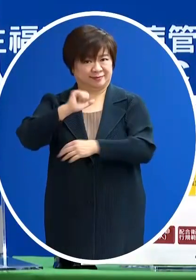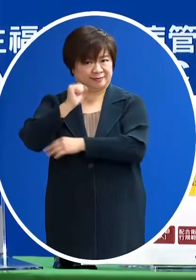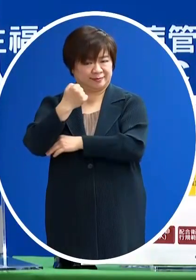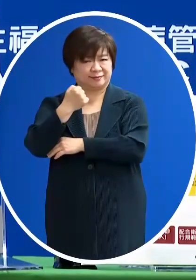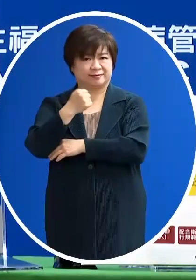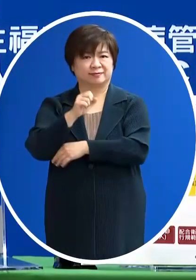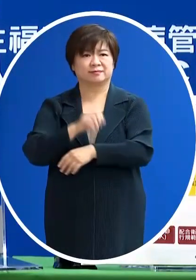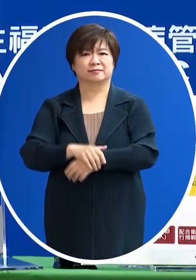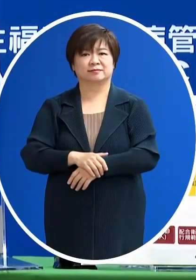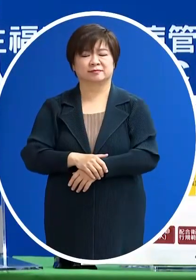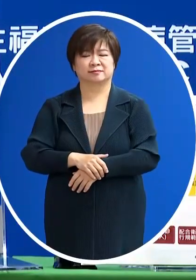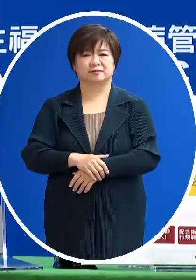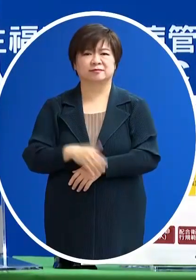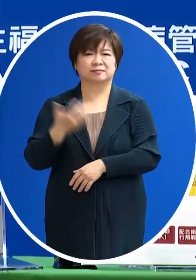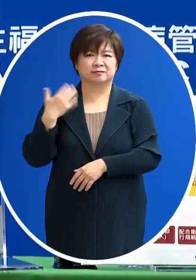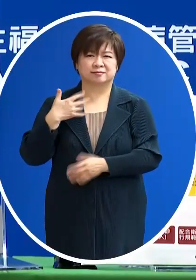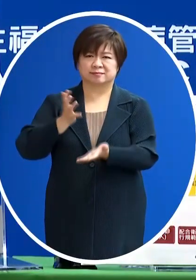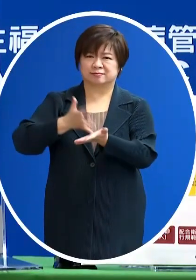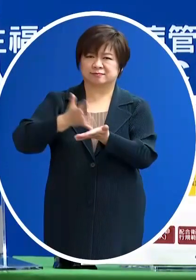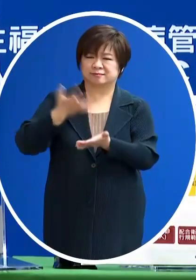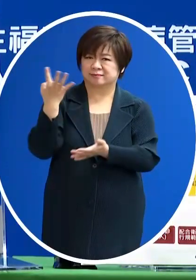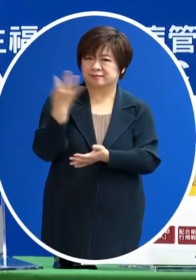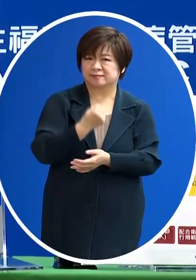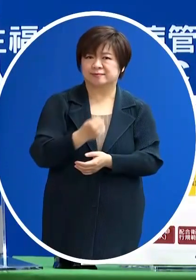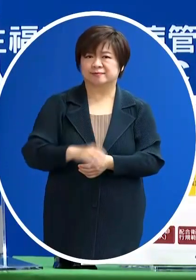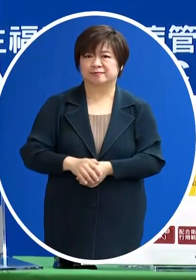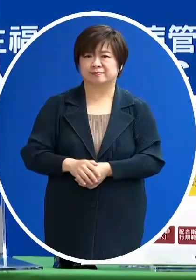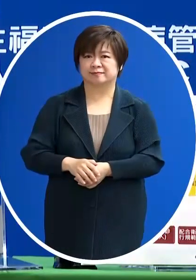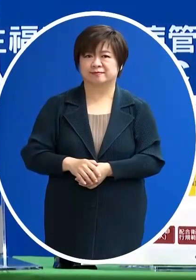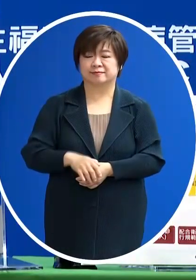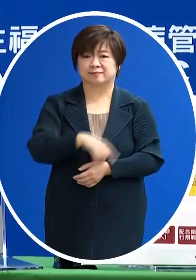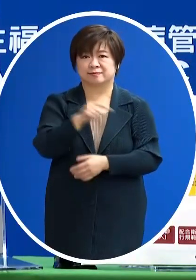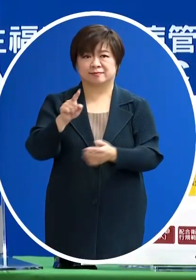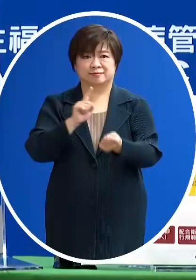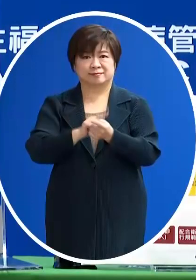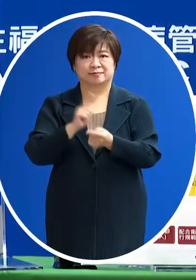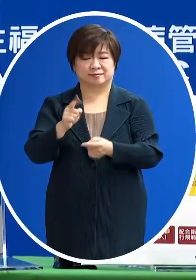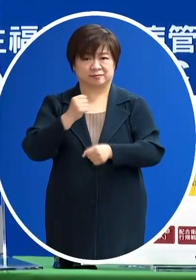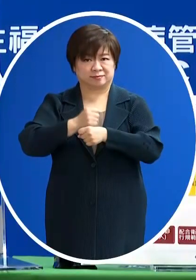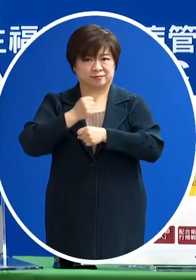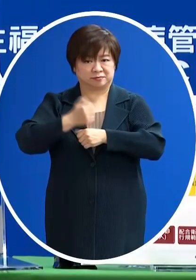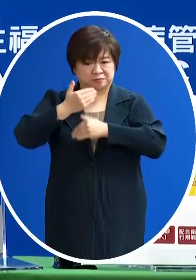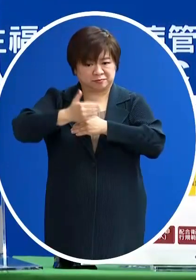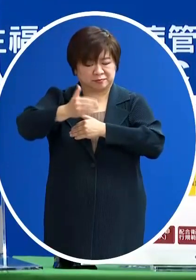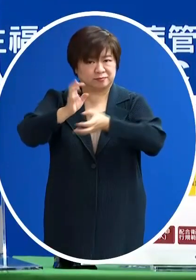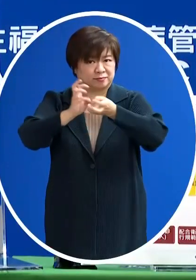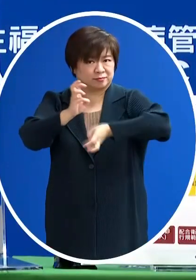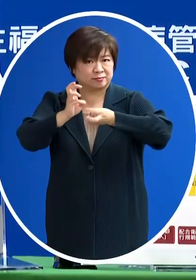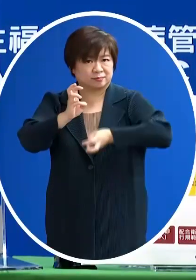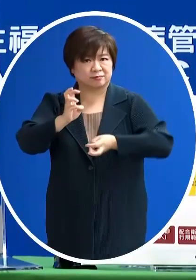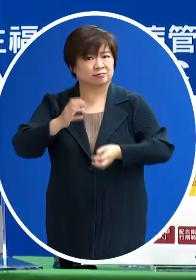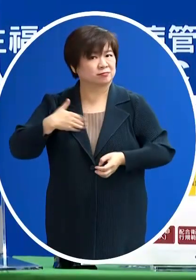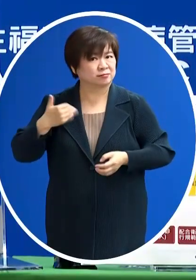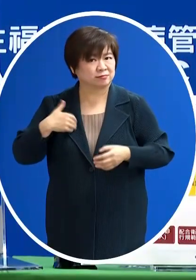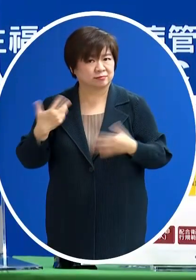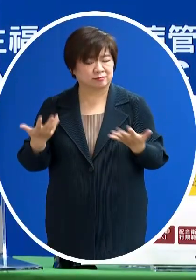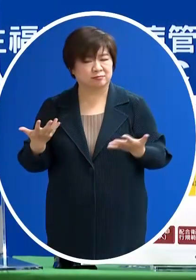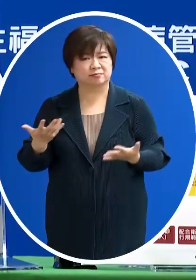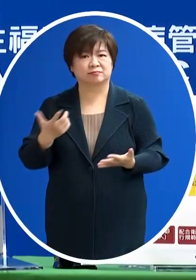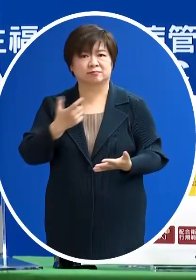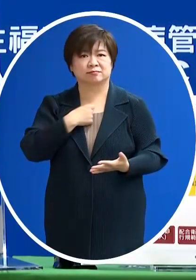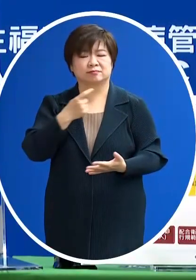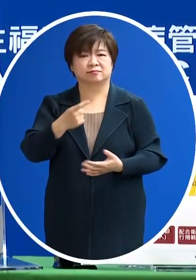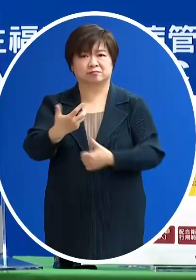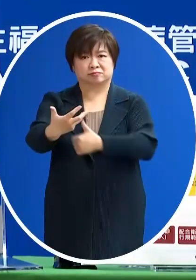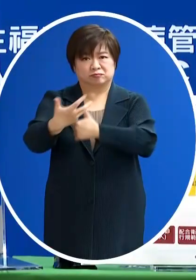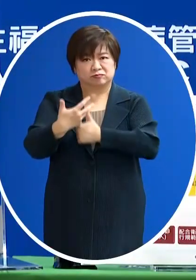那有我们已经讲过很多次的相关，如果大家对于这样的一个执行的细节还不了解，那需要跟指挥中心来